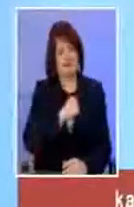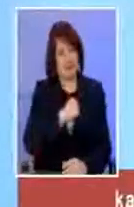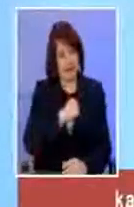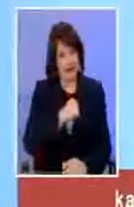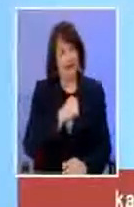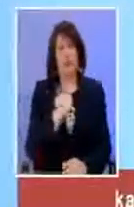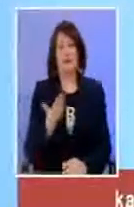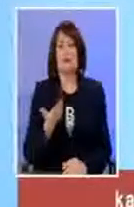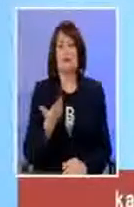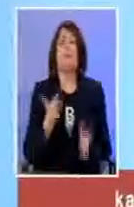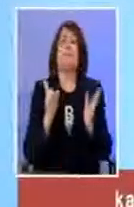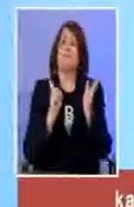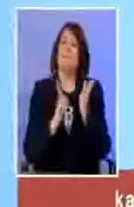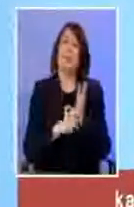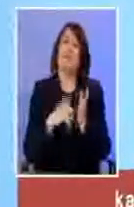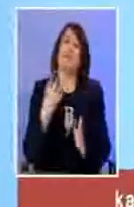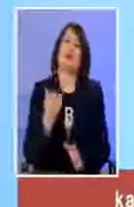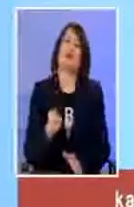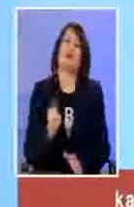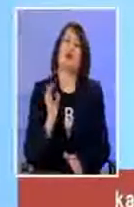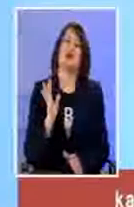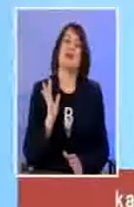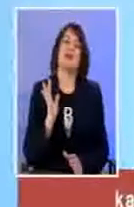ότι πρέπει να υπάρχει και